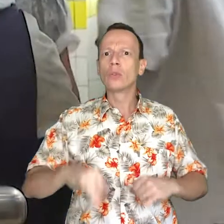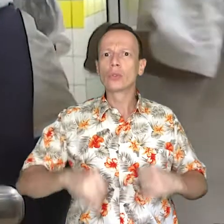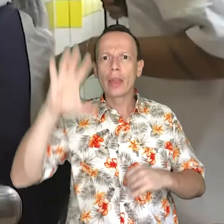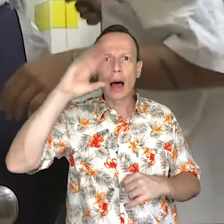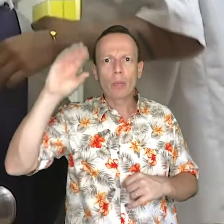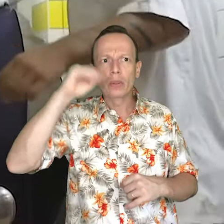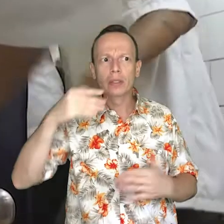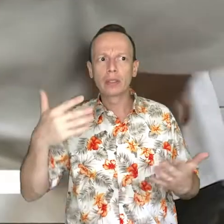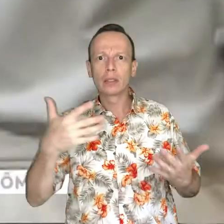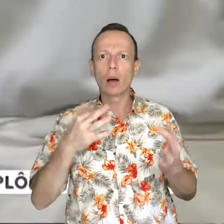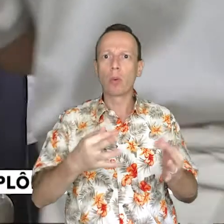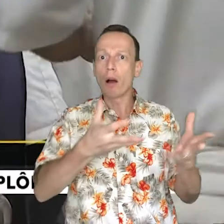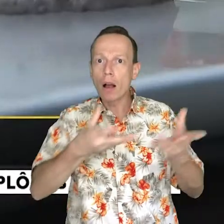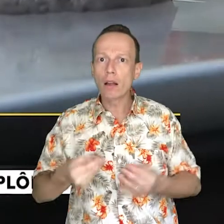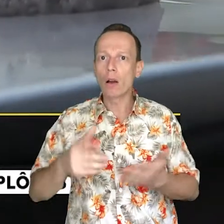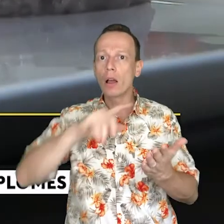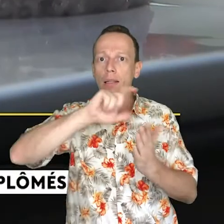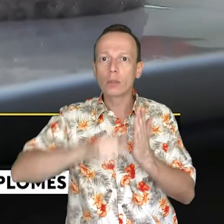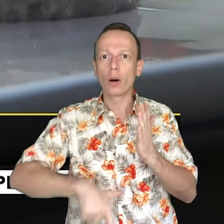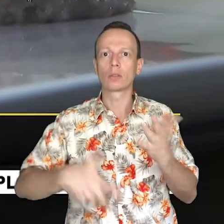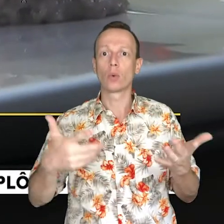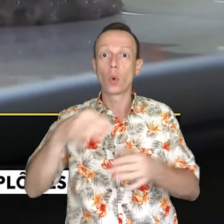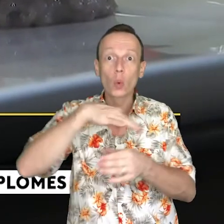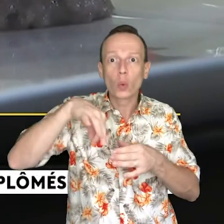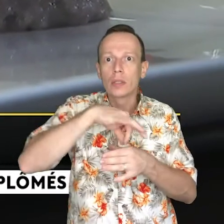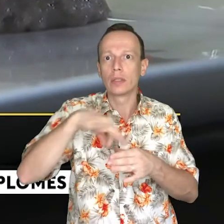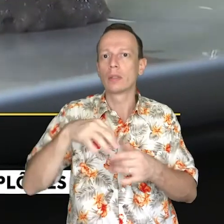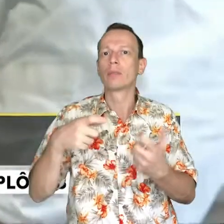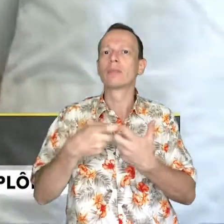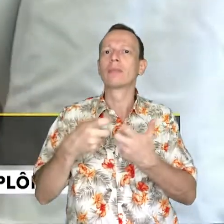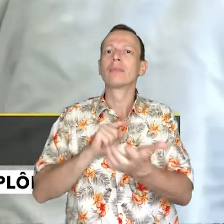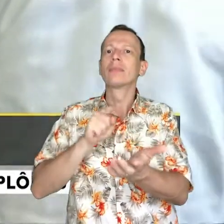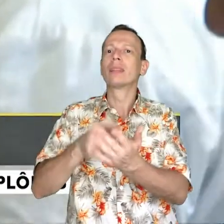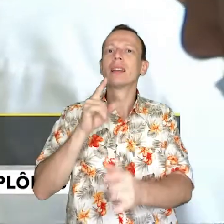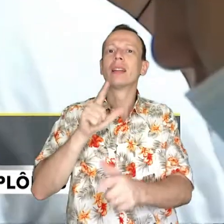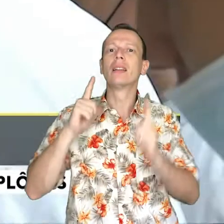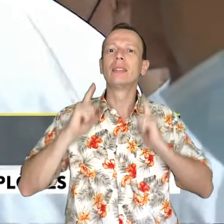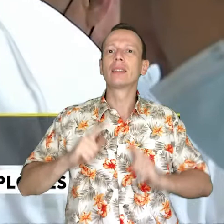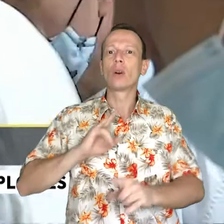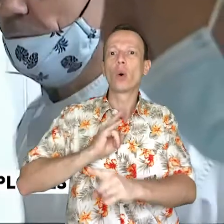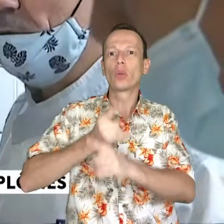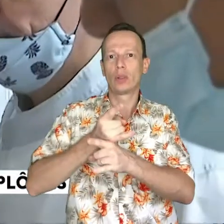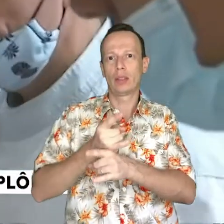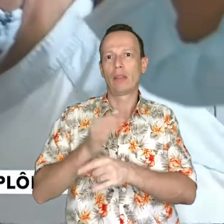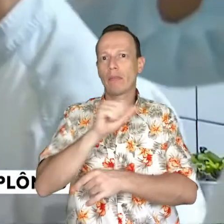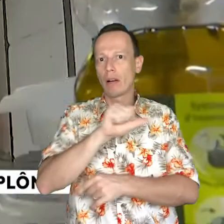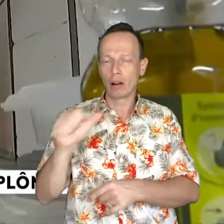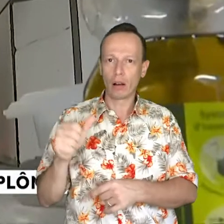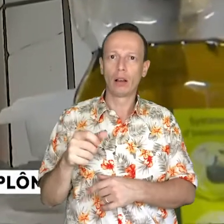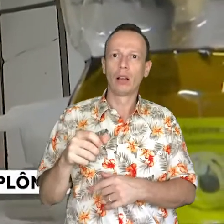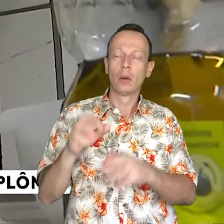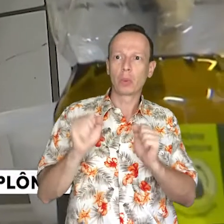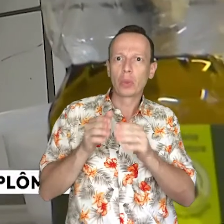-il de ces jeunes apprentis ? En accueil, en restauration ou encore en cuisine au lycée hôtelier de Outomoro ? Ils sont